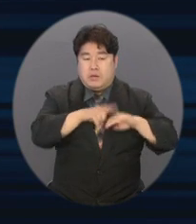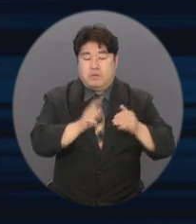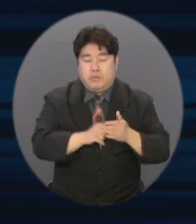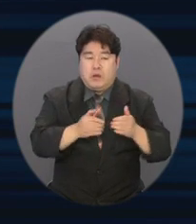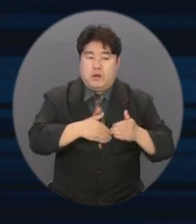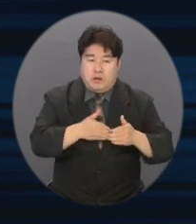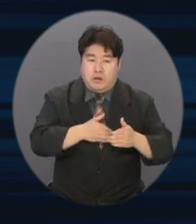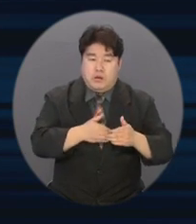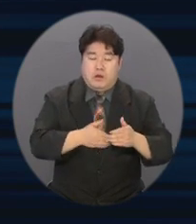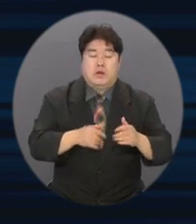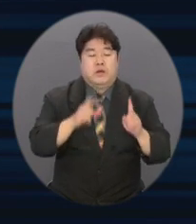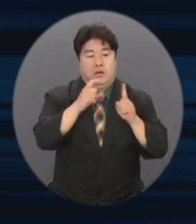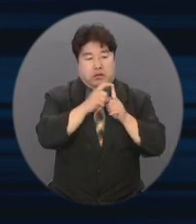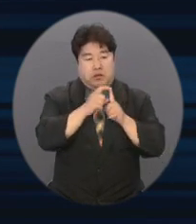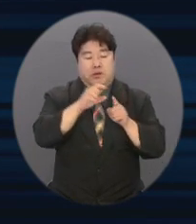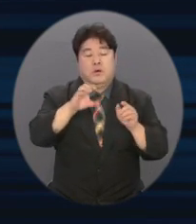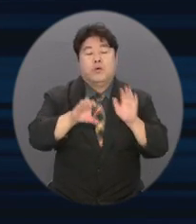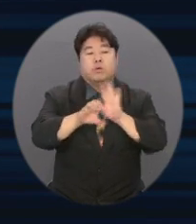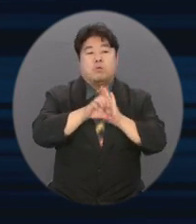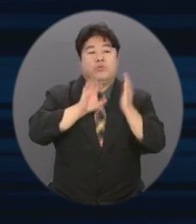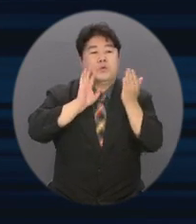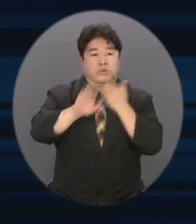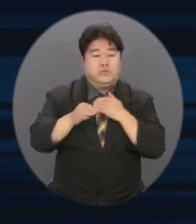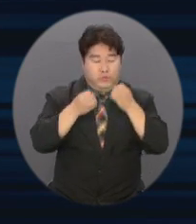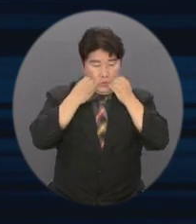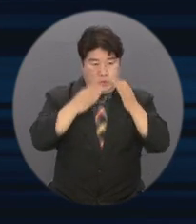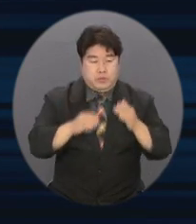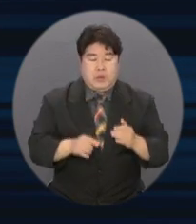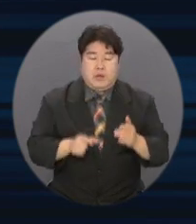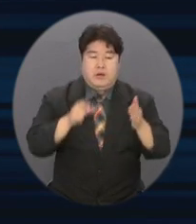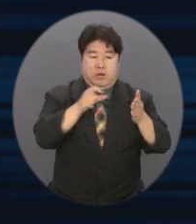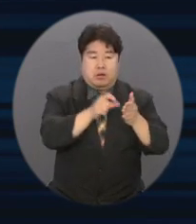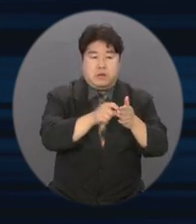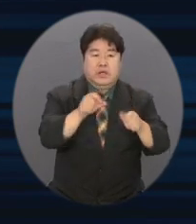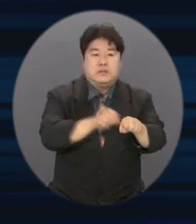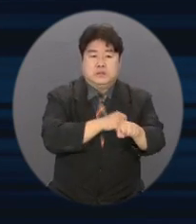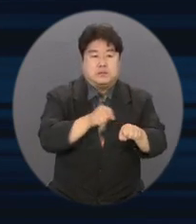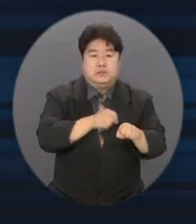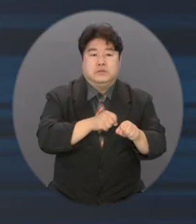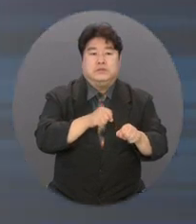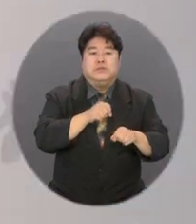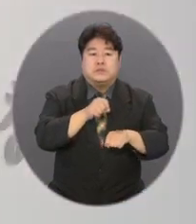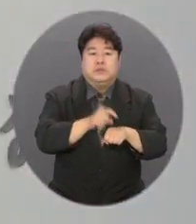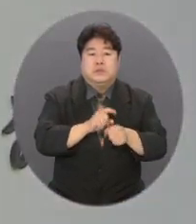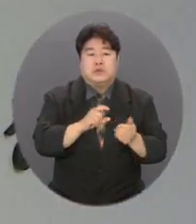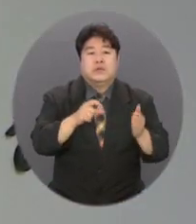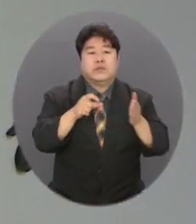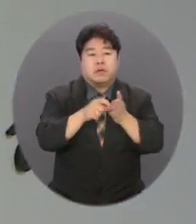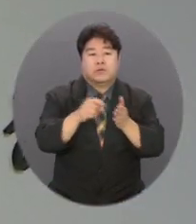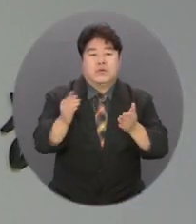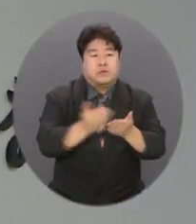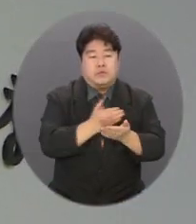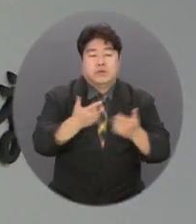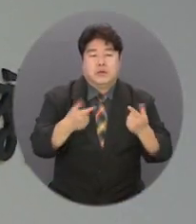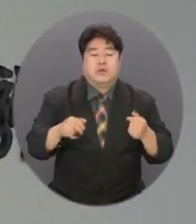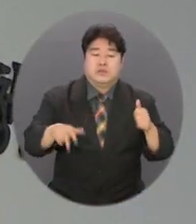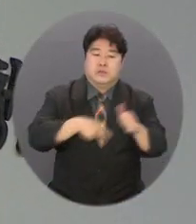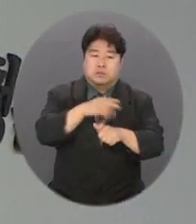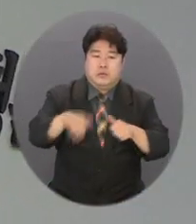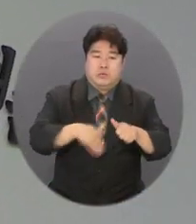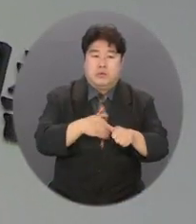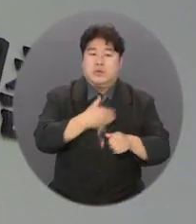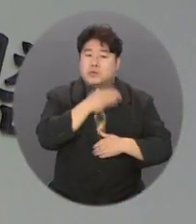반영하는 단어가 코로나 이후 새롭게 떠오른 특징적인 단어들로 분리 됐습니다 이 같은 상황에서